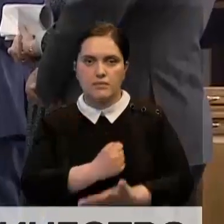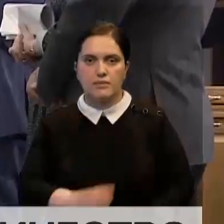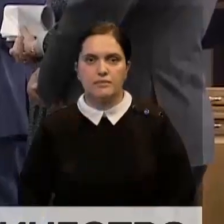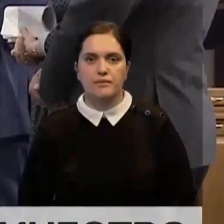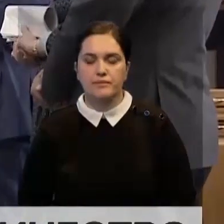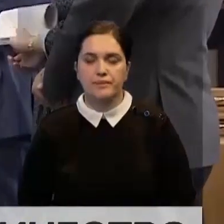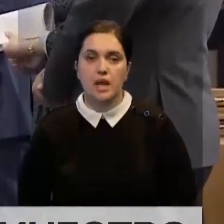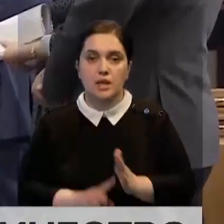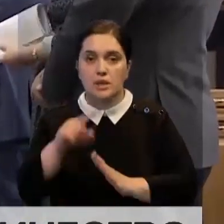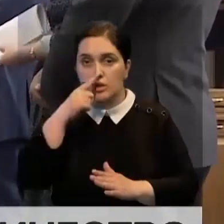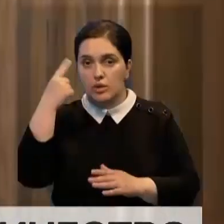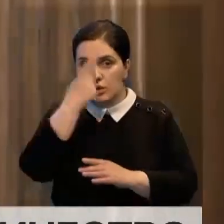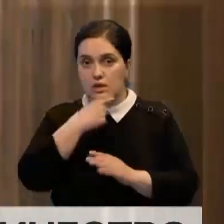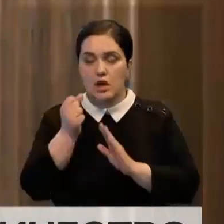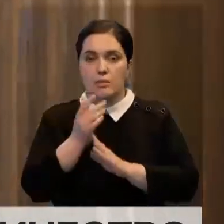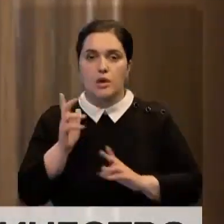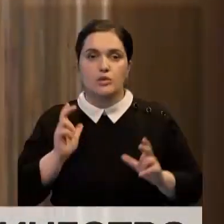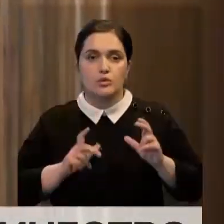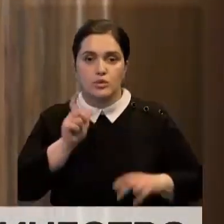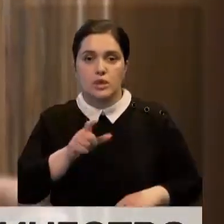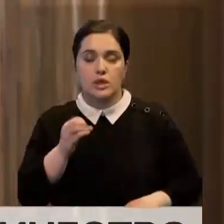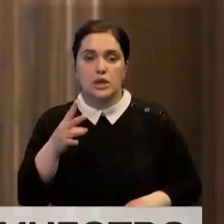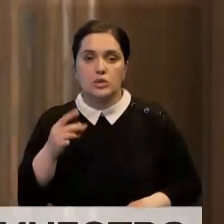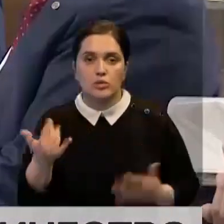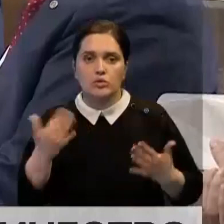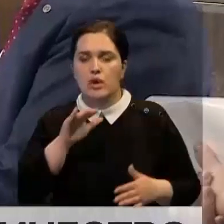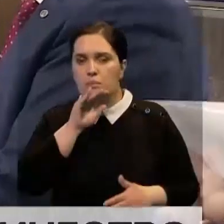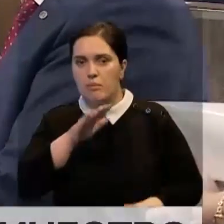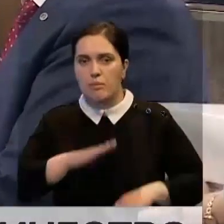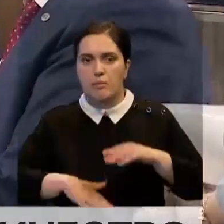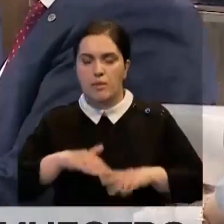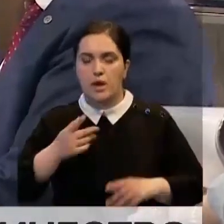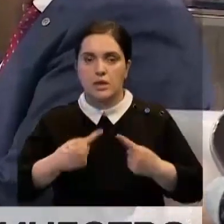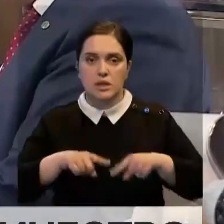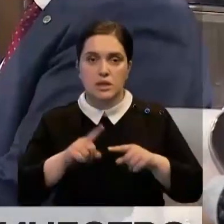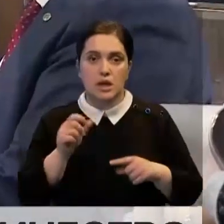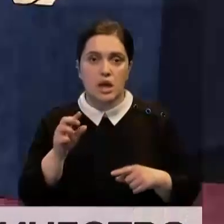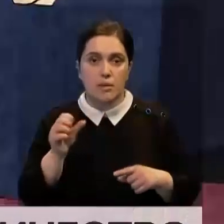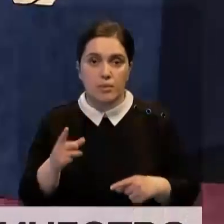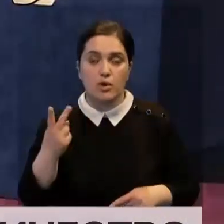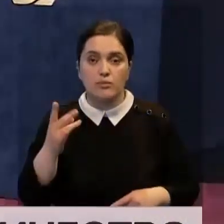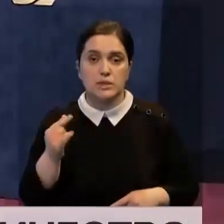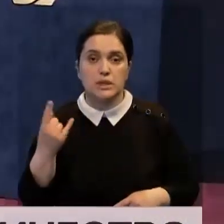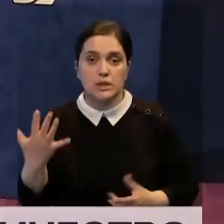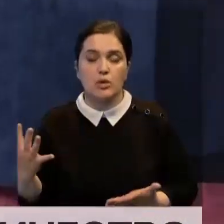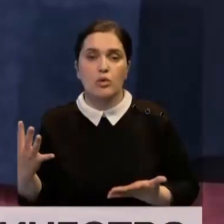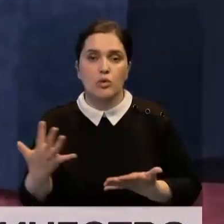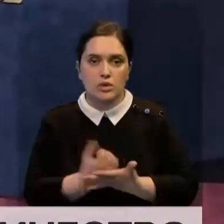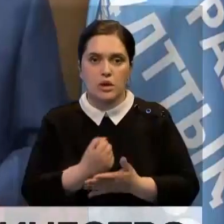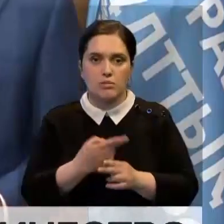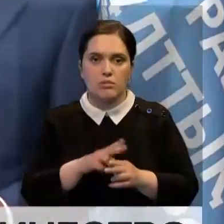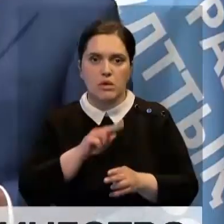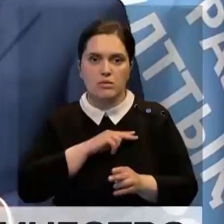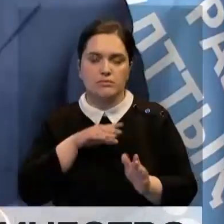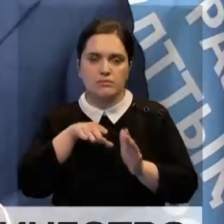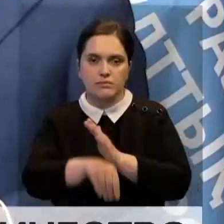С начала года 15 студентов ЕНУ уже прошли профессиональную практику в агентстве «Хабар». Причем двум из них удалось стать частью